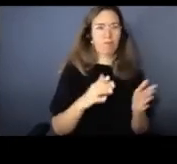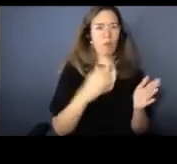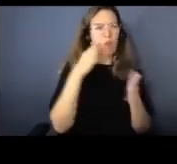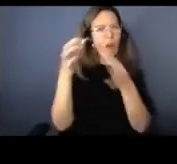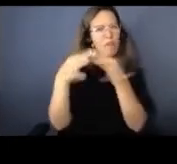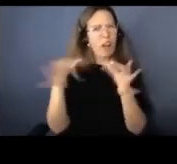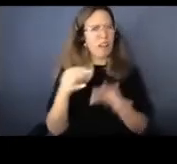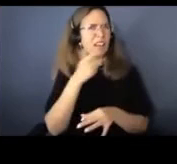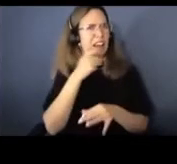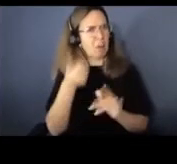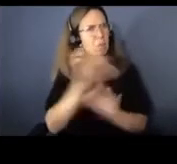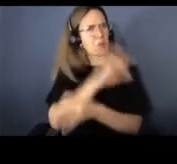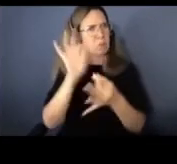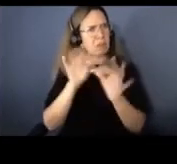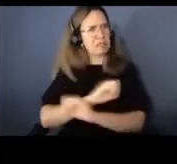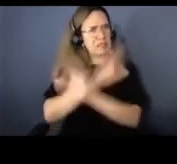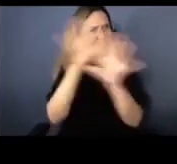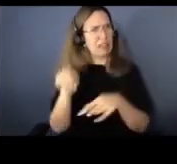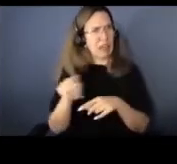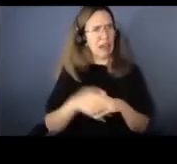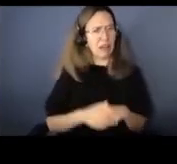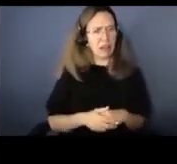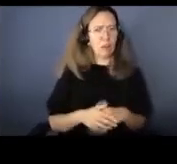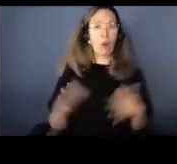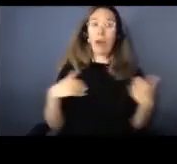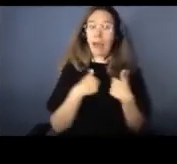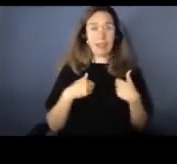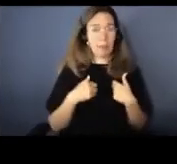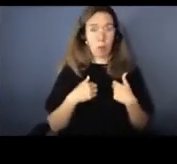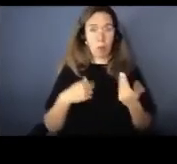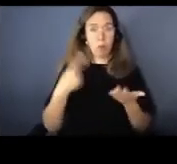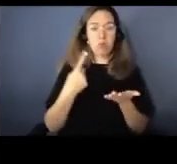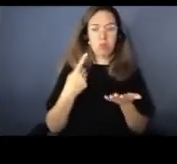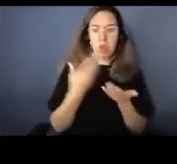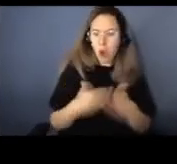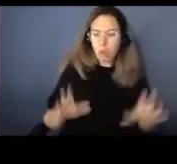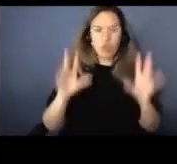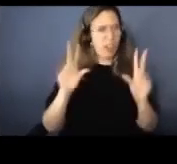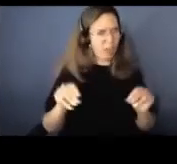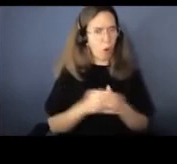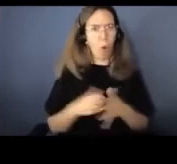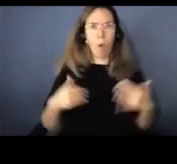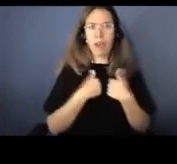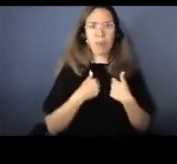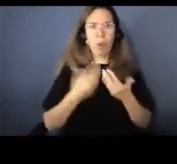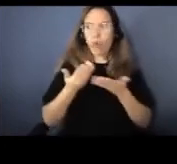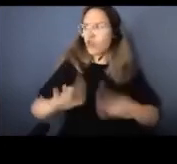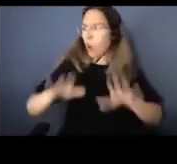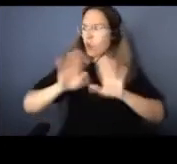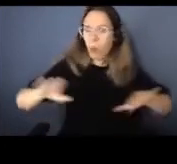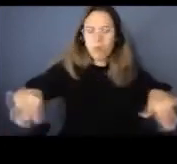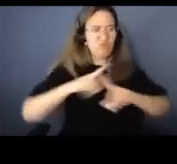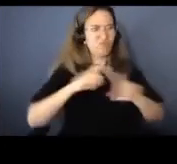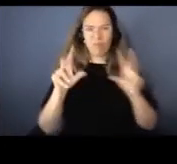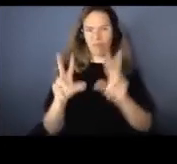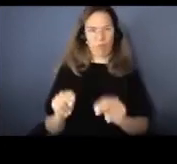plus explicite et au fond, on nous dit, bon, les animaux ne sont pas des biens, les animaux ne sont pas des choses,